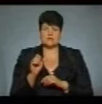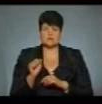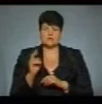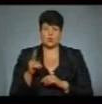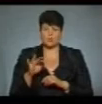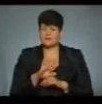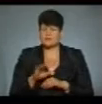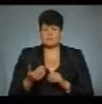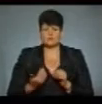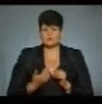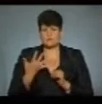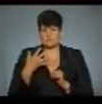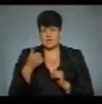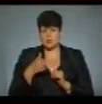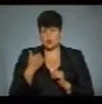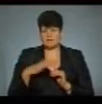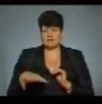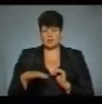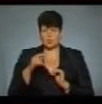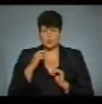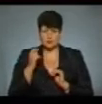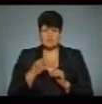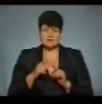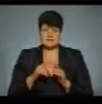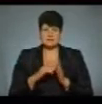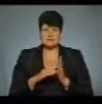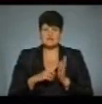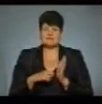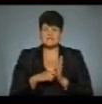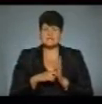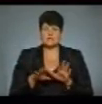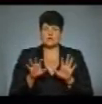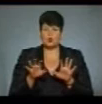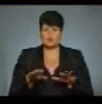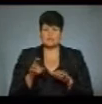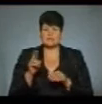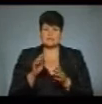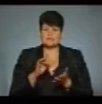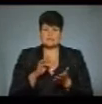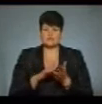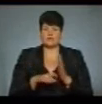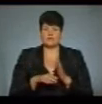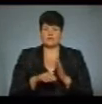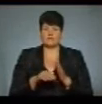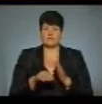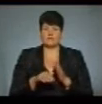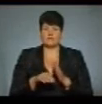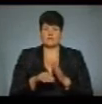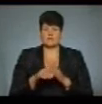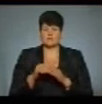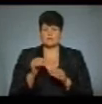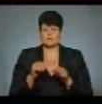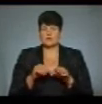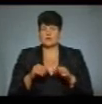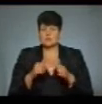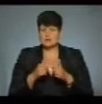проживав останні 5 років на території України. Про це він написав у листі до голови Центру виборчкому Тетяни Сліпачук. За словами Авакова, після